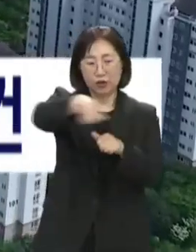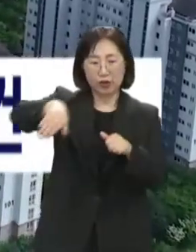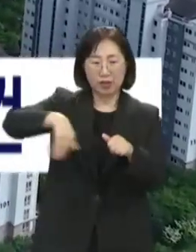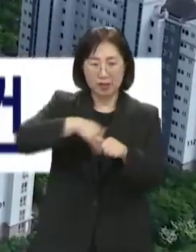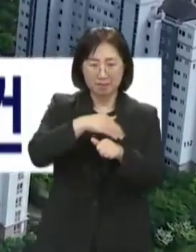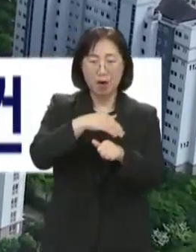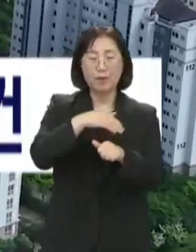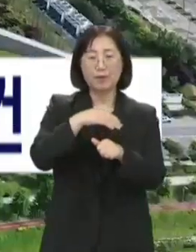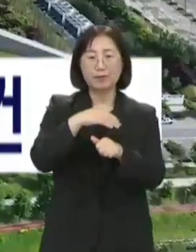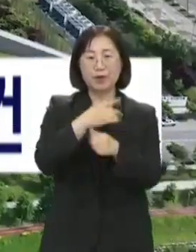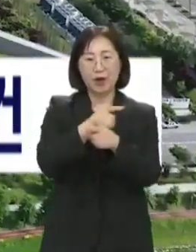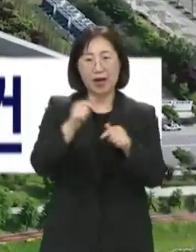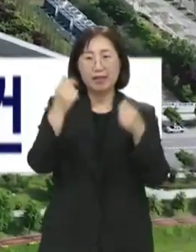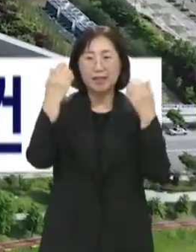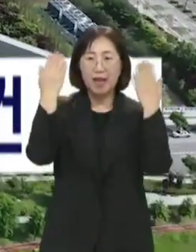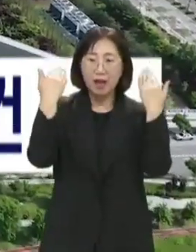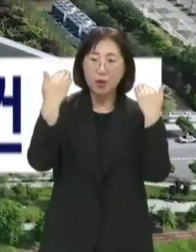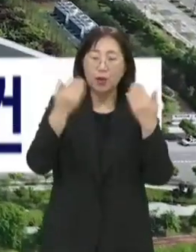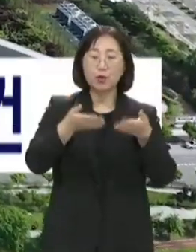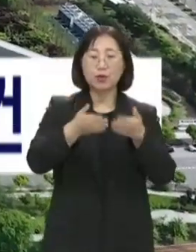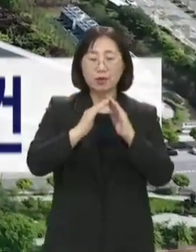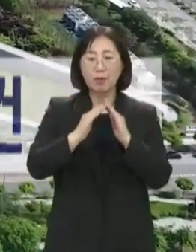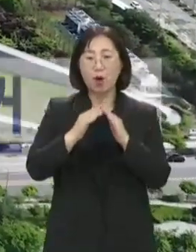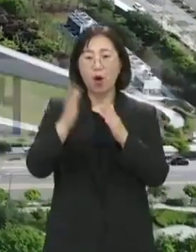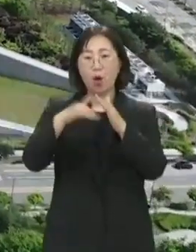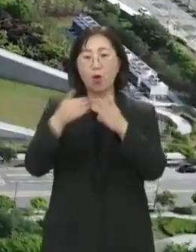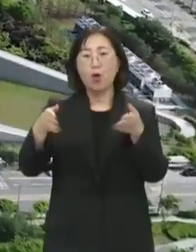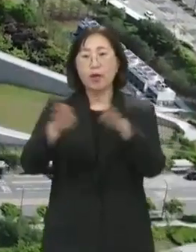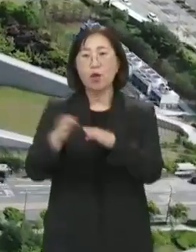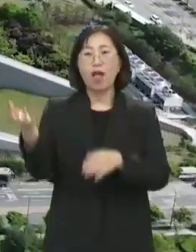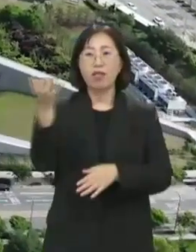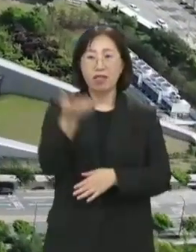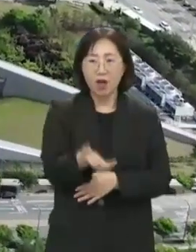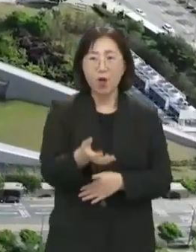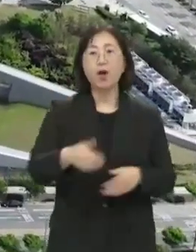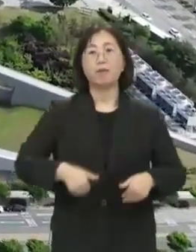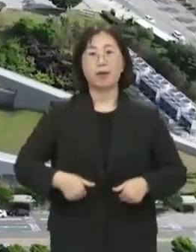공공기관 이전이 인구 증과 속도를 높이기 위한 관권이 될 전망입니다